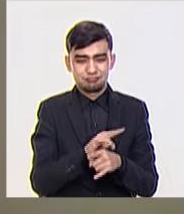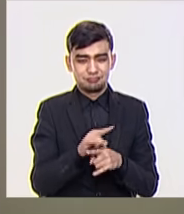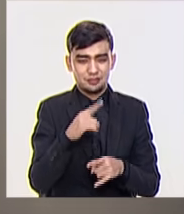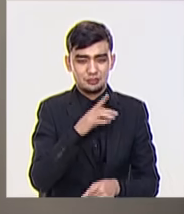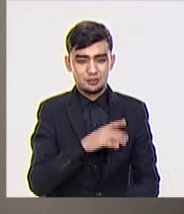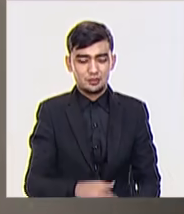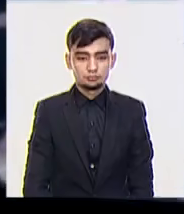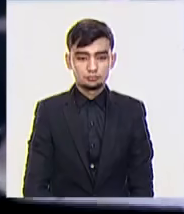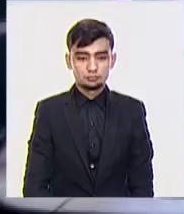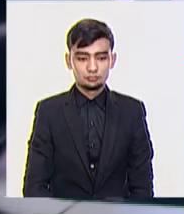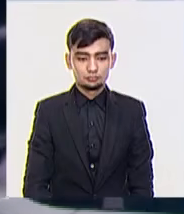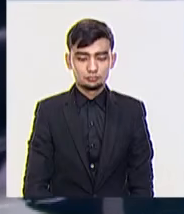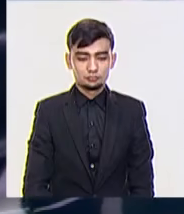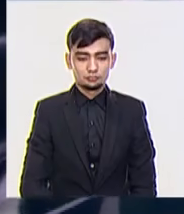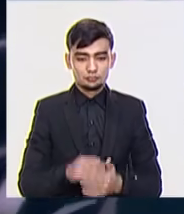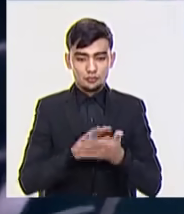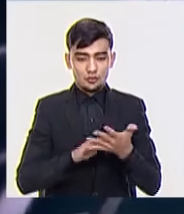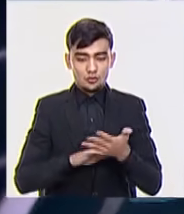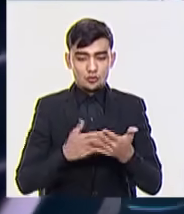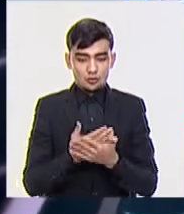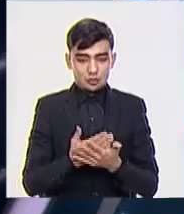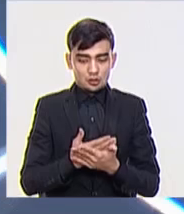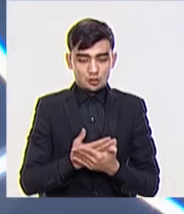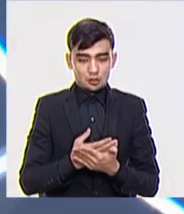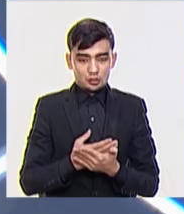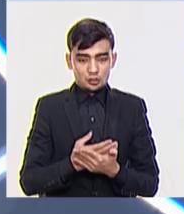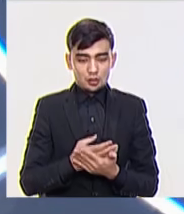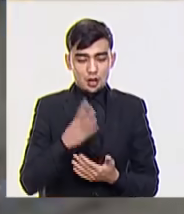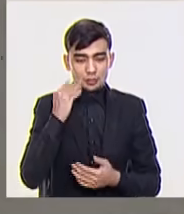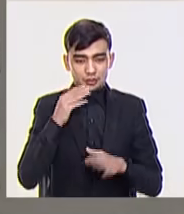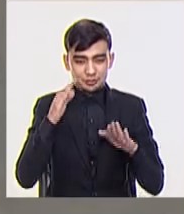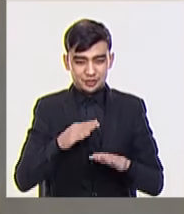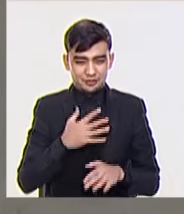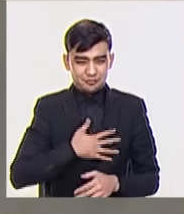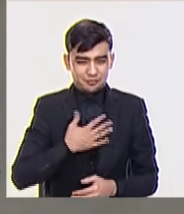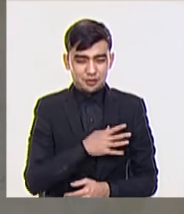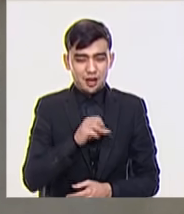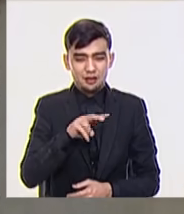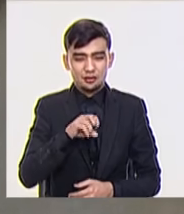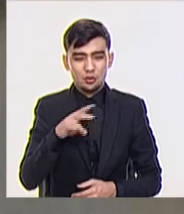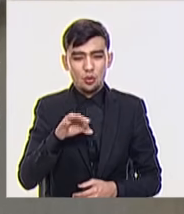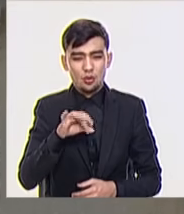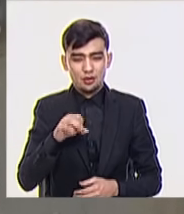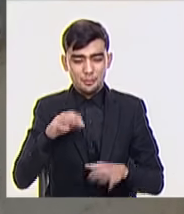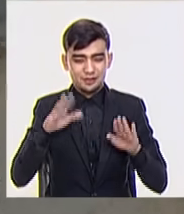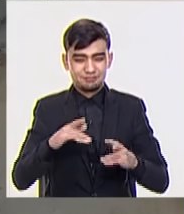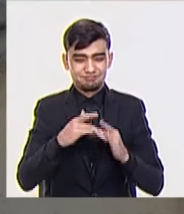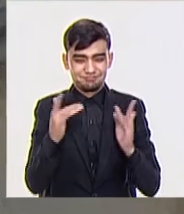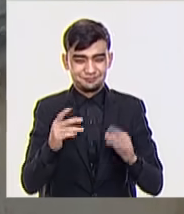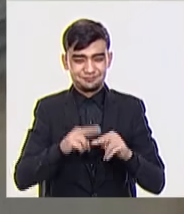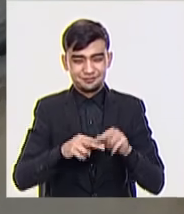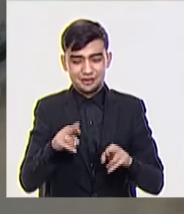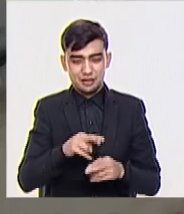айтты. Тікелей эфирде Информбюро. Алматылықтарды алаңдатқан Алтын Орда маңындағы көпір құрылысы